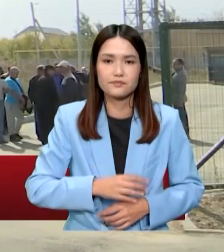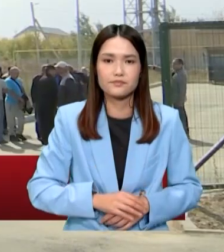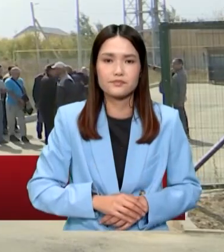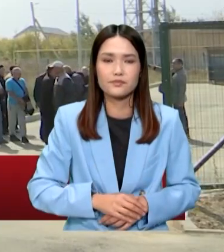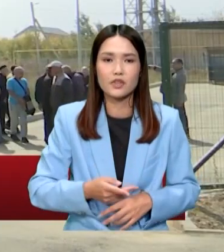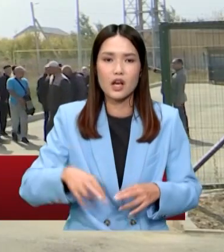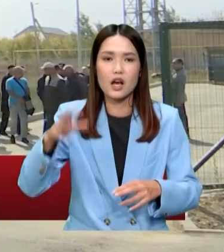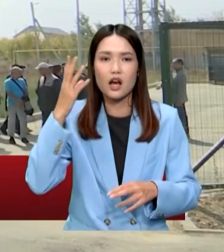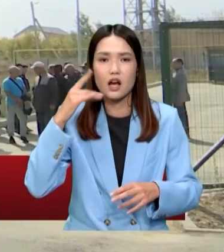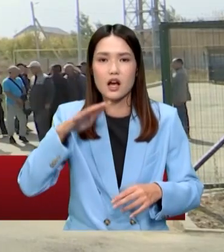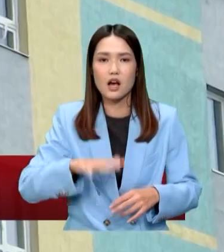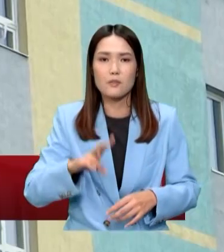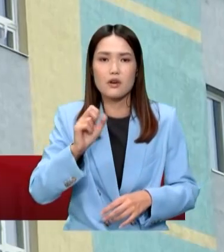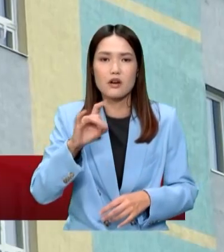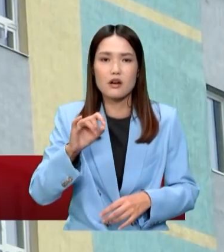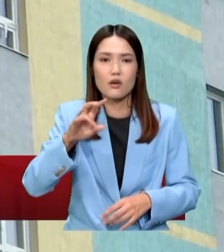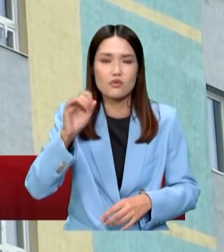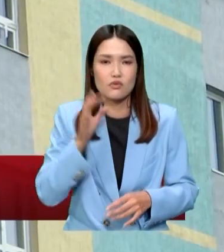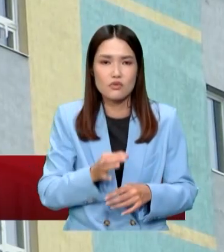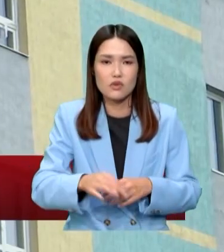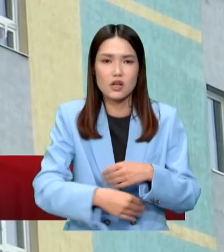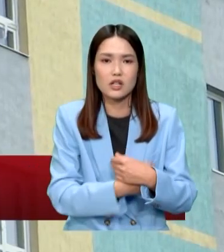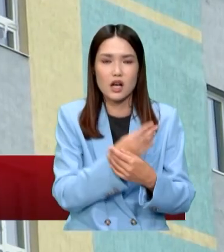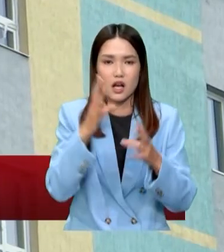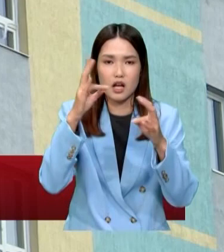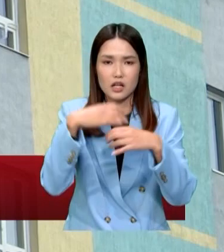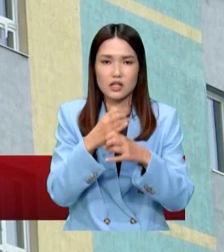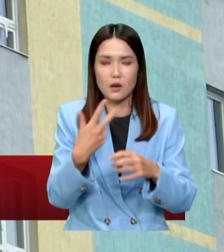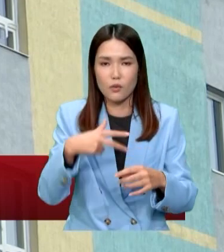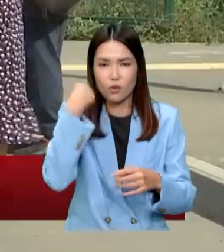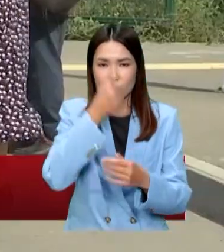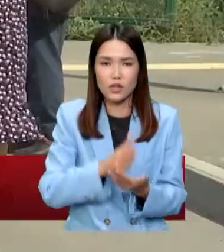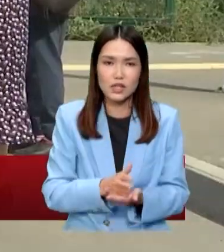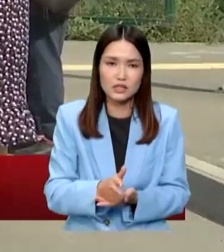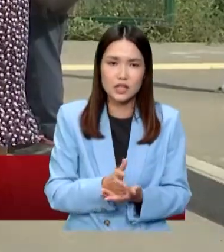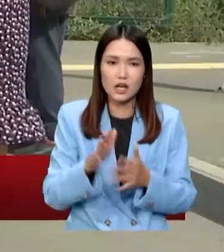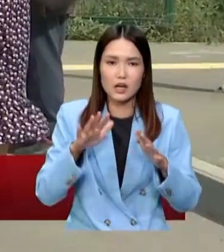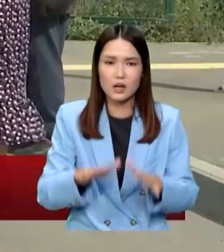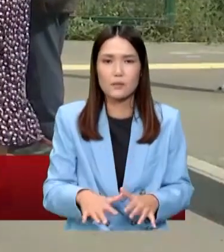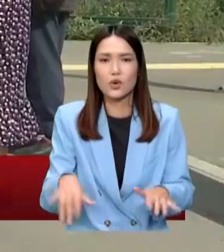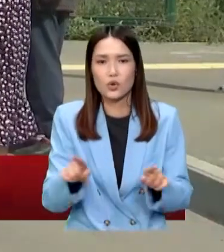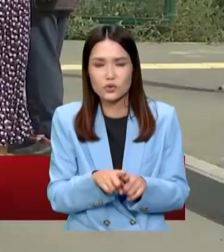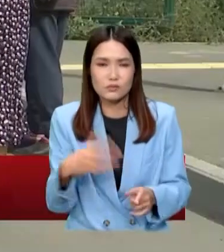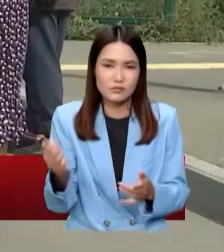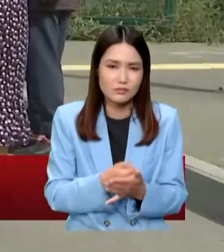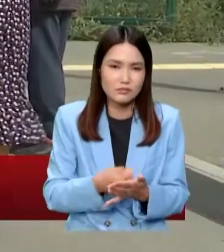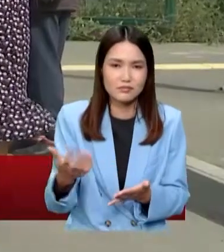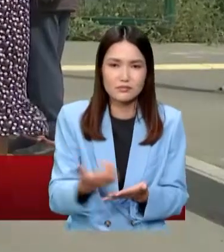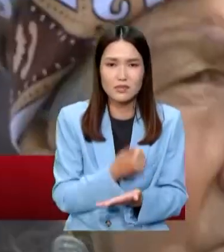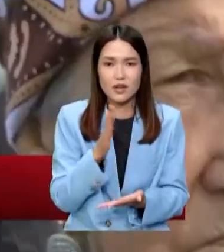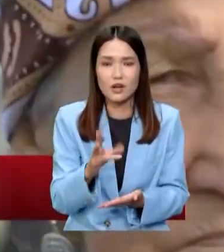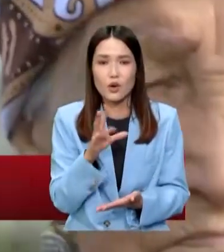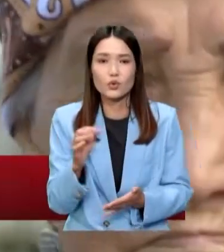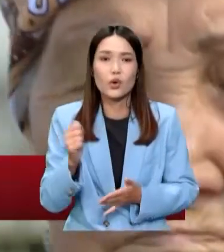Бұл Алматыға қарасты Қарасу шағын аудандағы жаңа амбулатория. Тұрғындар 30 жылдан бері зар елеп, оған әрең дегенде қол жеткізгендерін айтады.